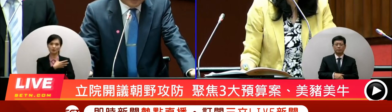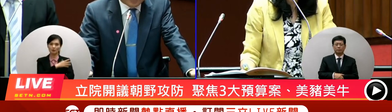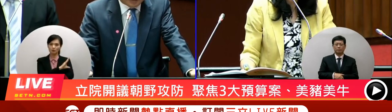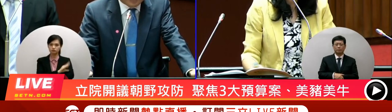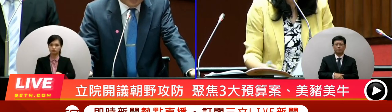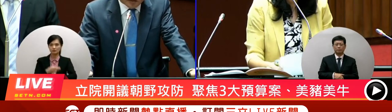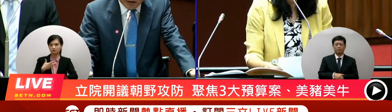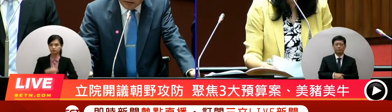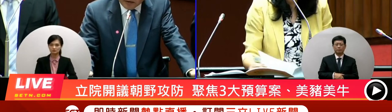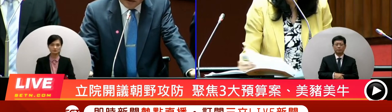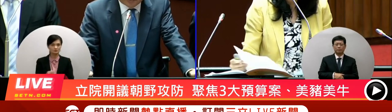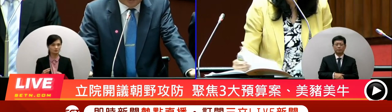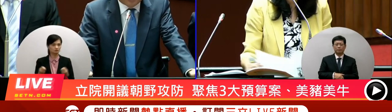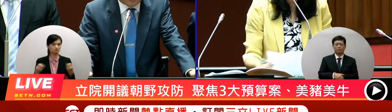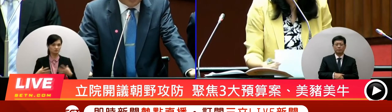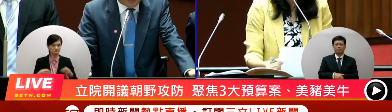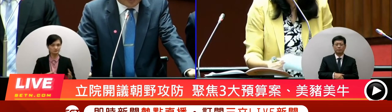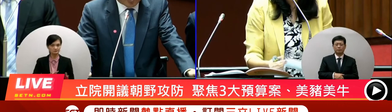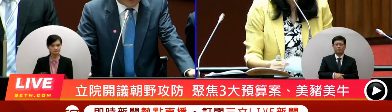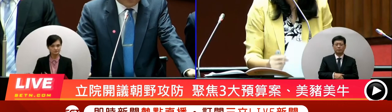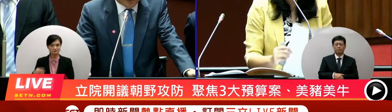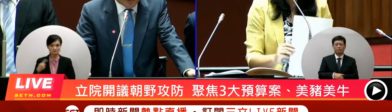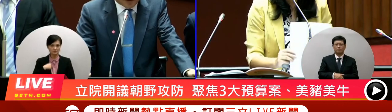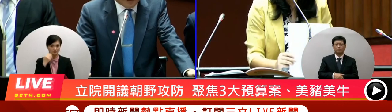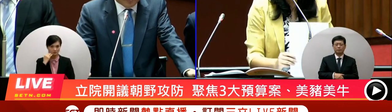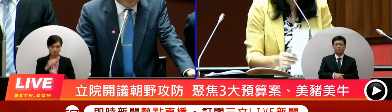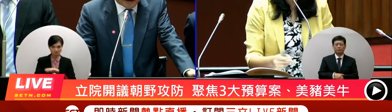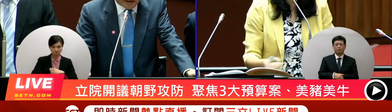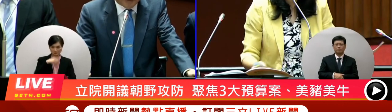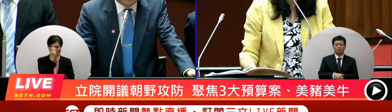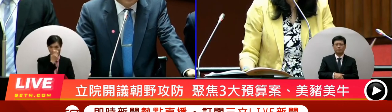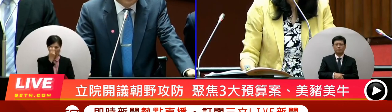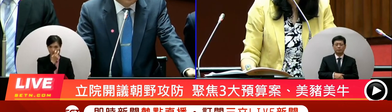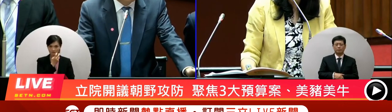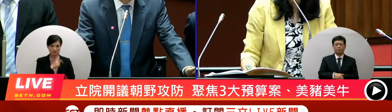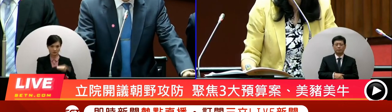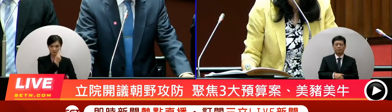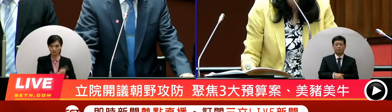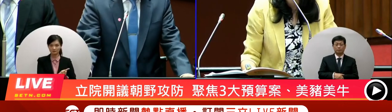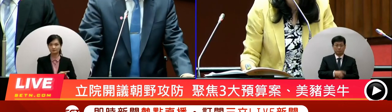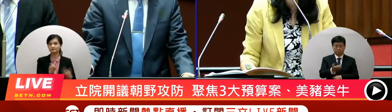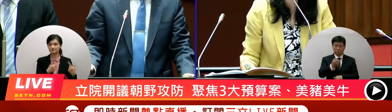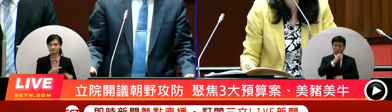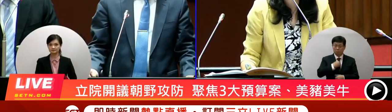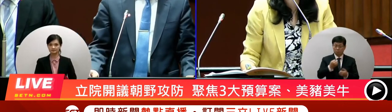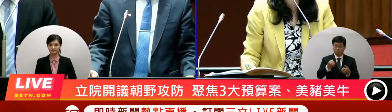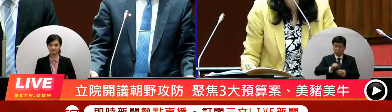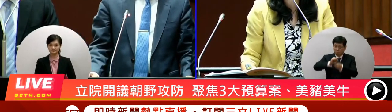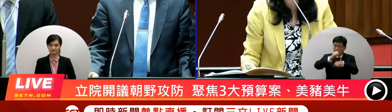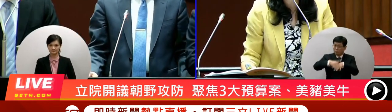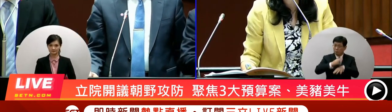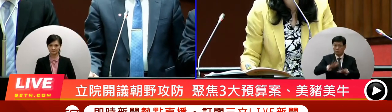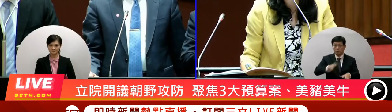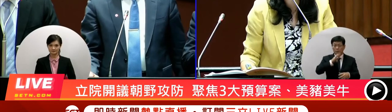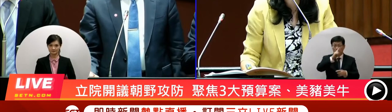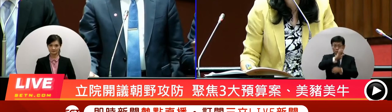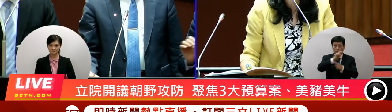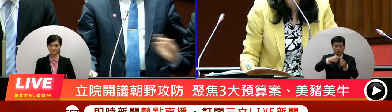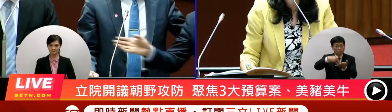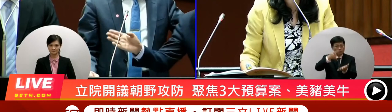肉品的查验，那最多是用抽验莱克多巴胺，不会全面去检验。 所以您的频率会增加吗？因为目前是一学年一